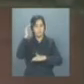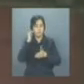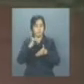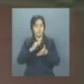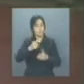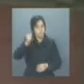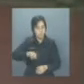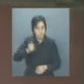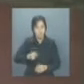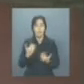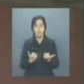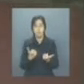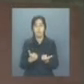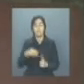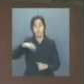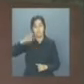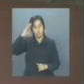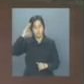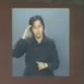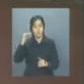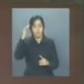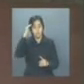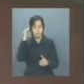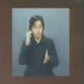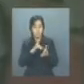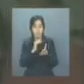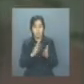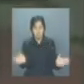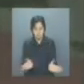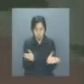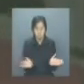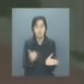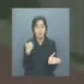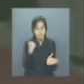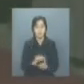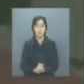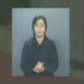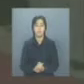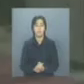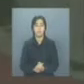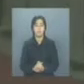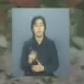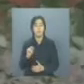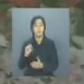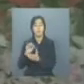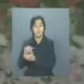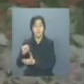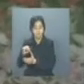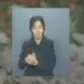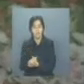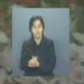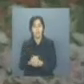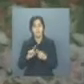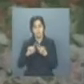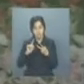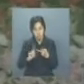และได้รับการสนับสนุนจากกองทัพเกาหลีเหนือแล้วโดยจะมีนางนายจางซองเทกน้าเขยพร้อมกับนางคิมขย